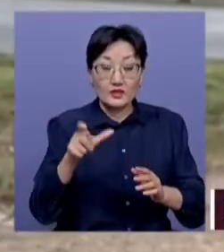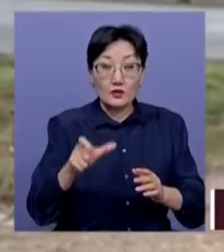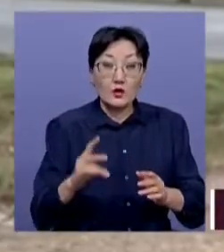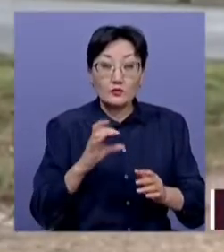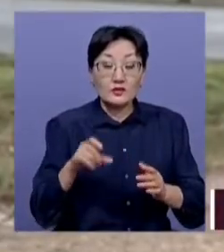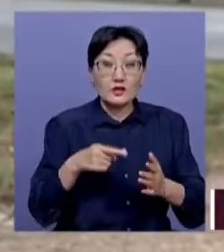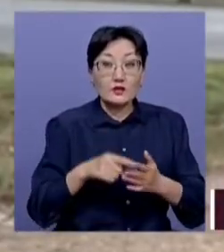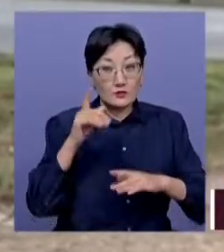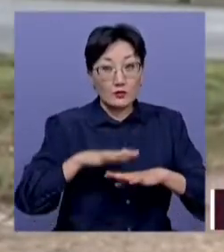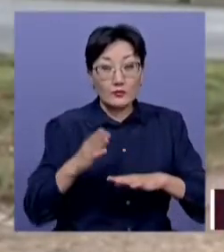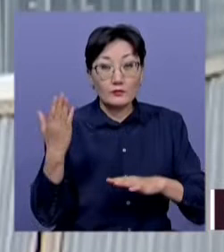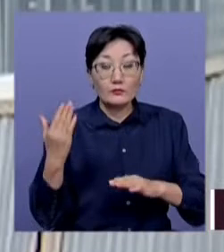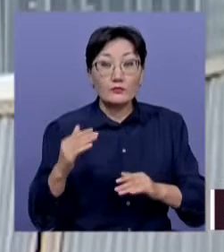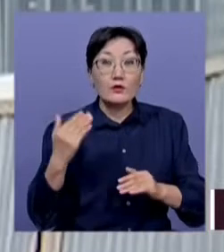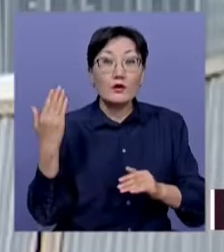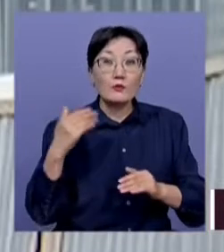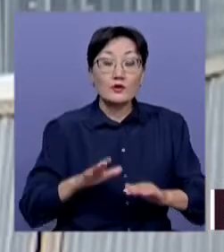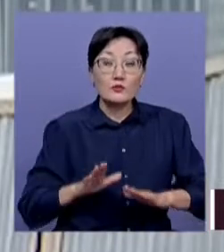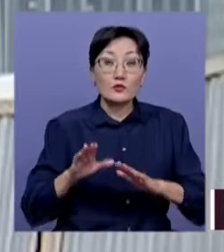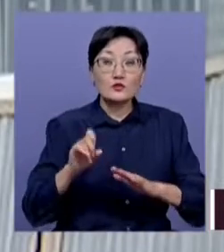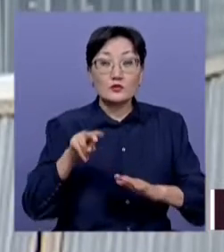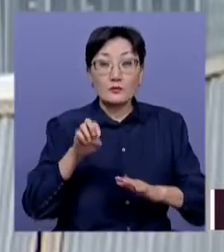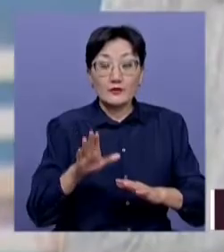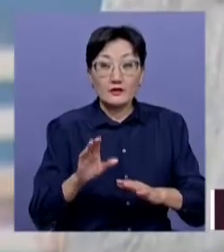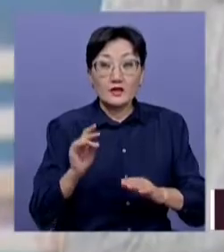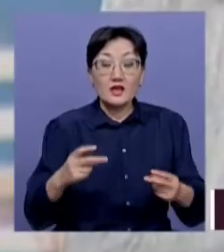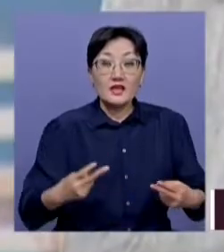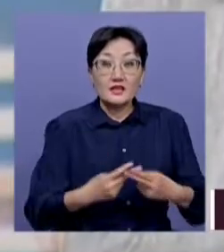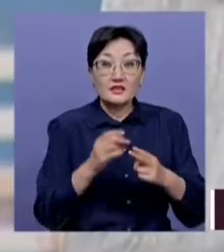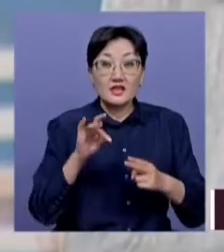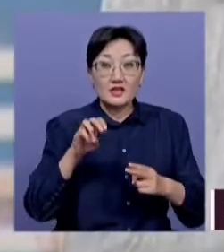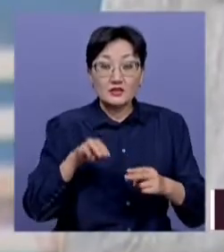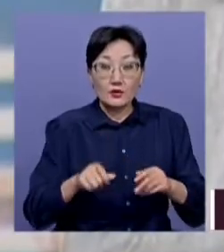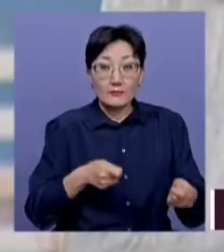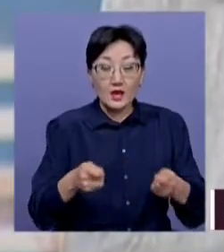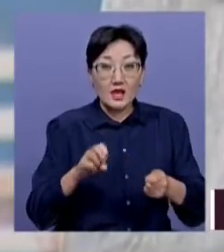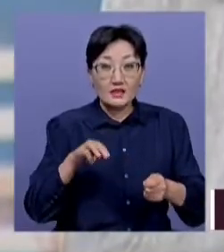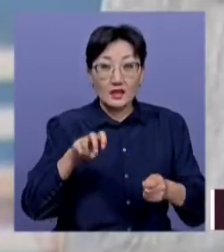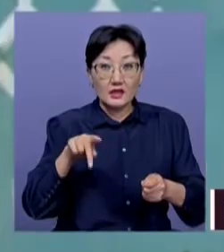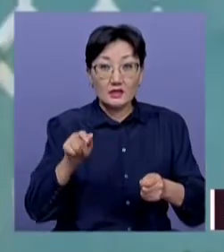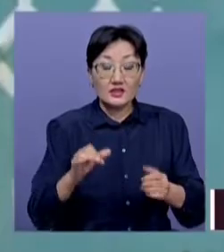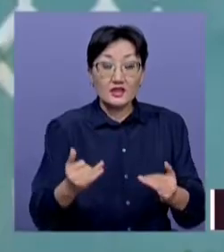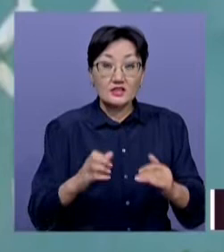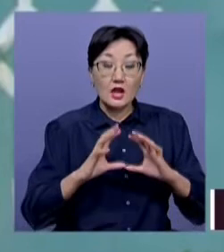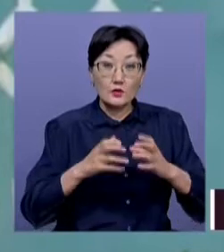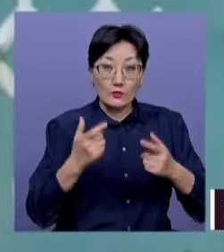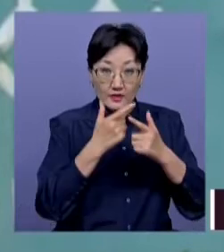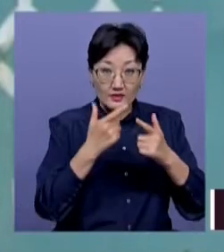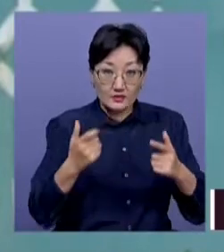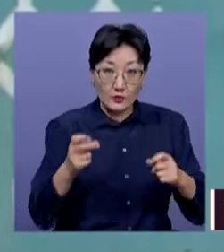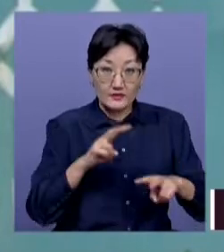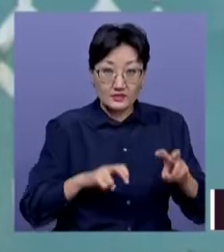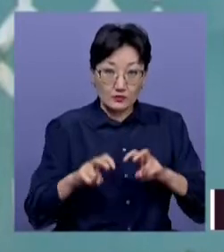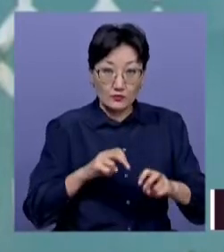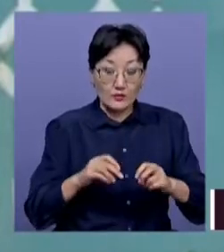Нұрсултан қаласы әкімінің бұрынғы орынбасары Сұлтанбеков пен Астана ЛРТ басшысы Талғат Ардан қазір халықаралық іздеуде. Олардың